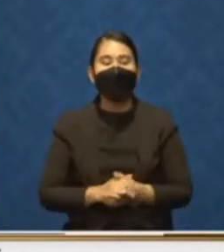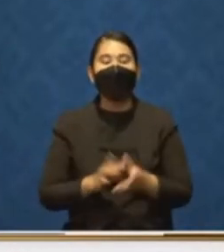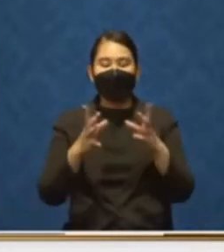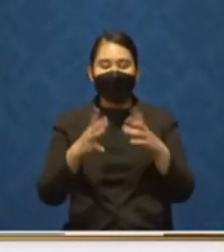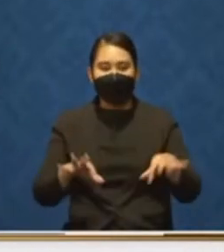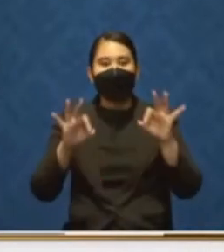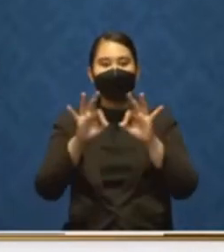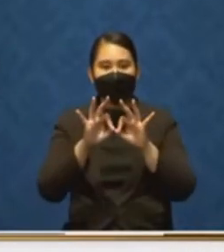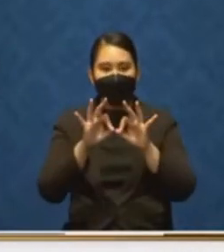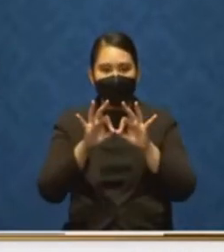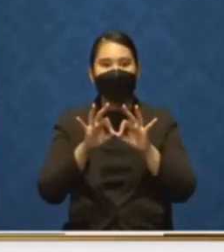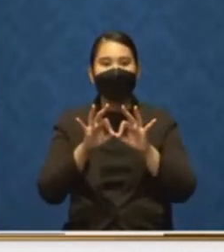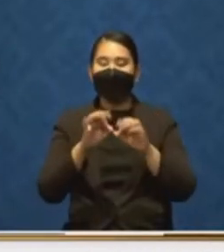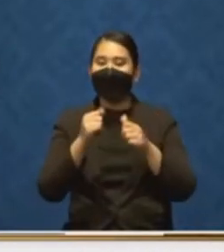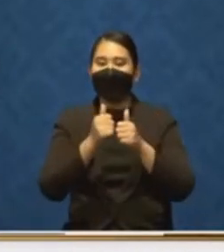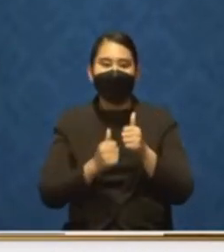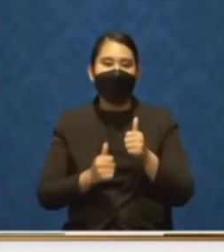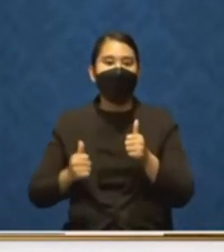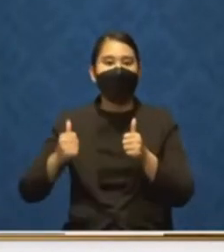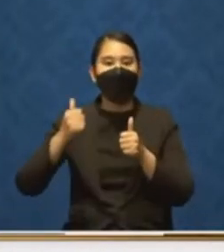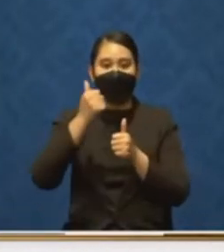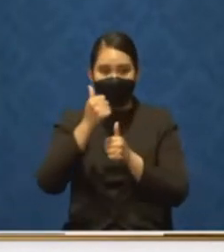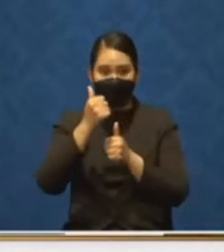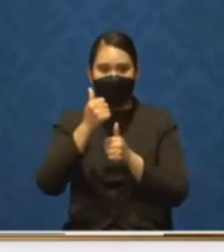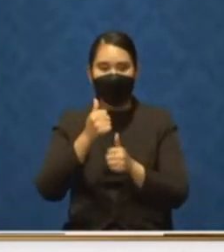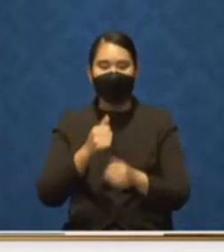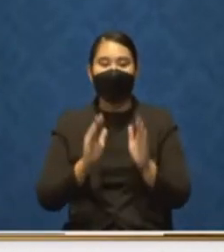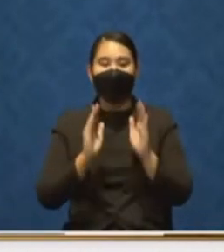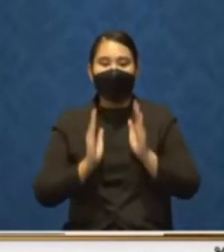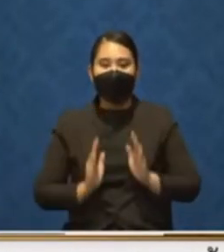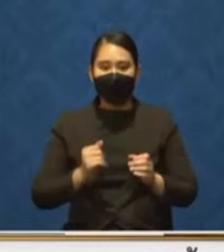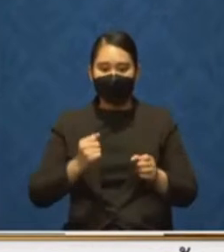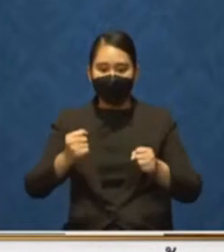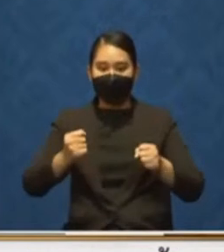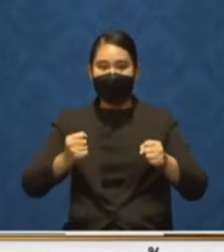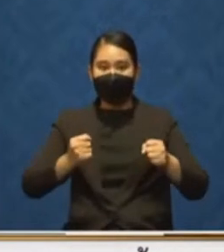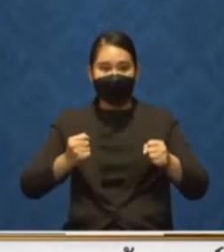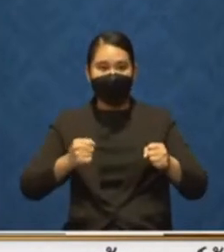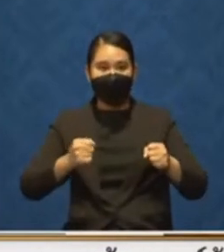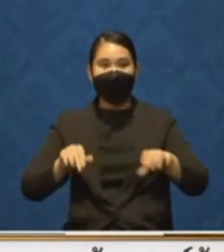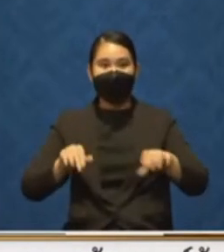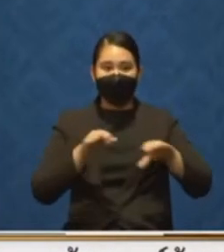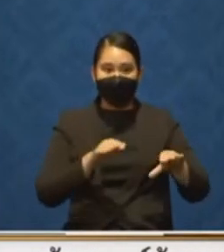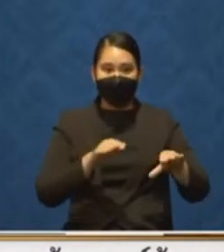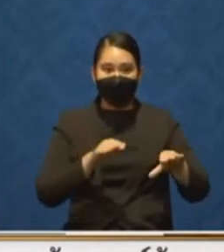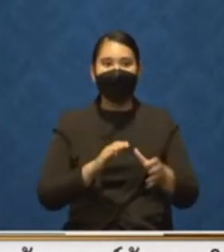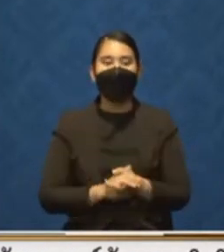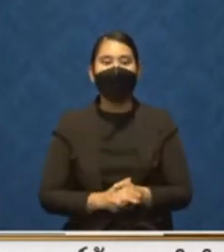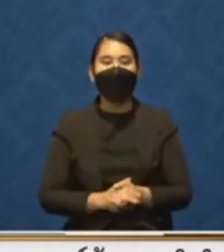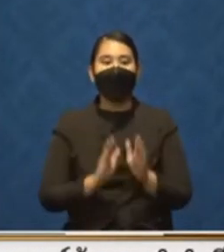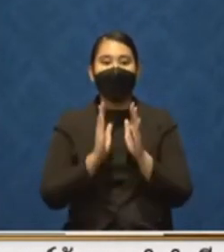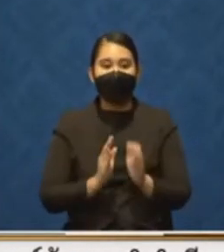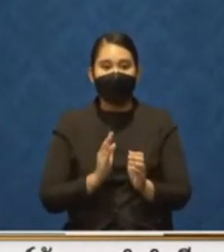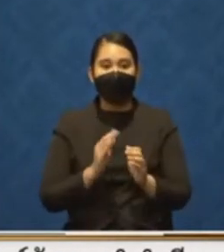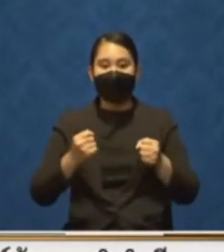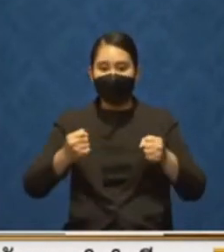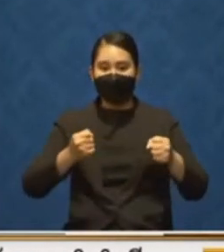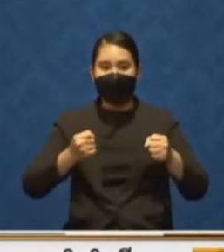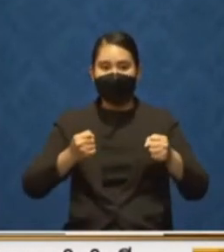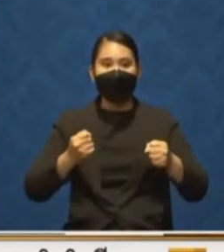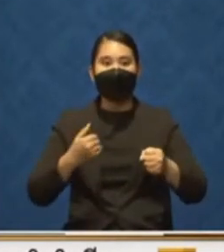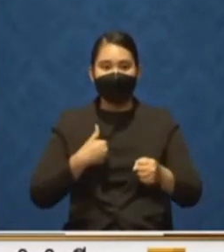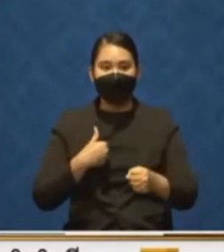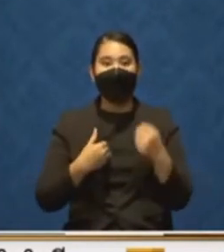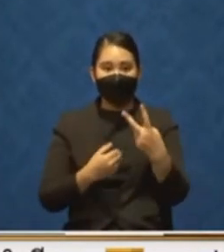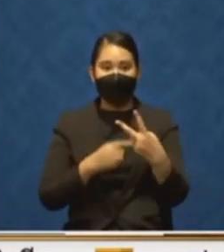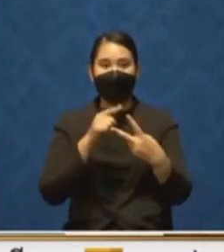นะครับผมสูงสุดนะครับเราต้องคัดเลือกให้เป็นที่ดีพนันทุกคนก็มีความพร้อมและนั้นมีอยู่ 2ประเภทด้วยกันที่อยู่ในกองบิน